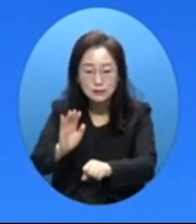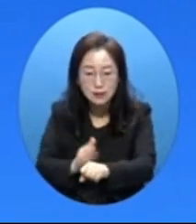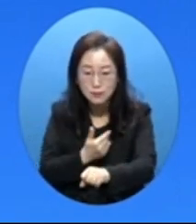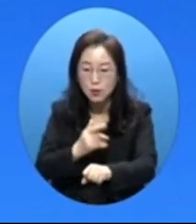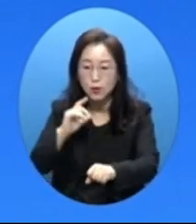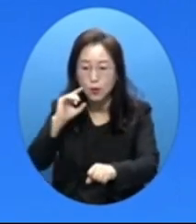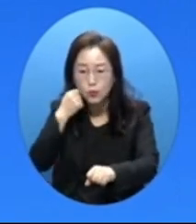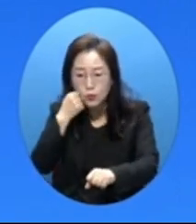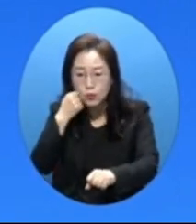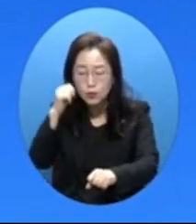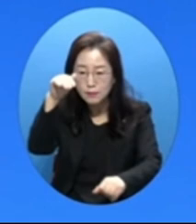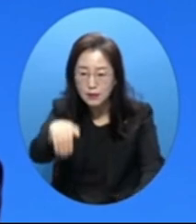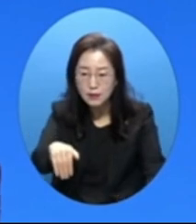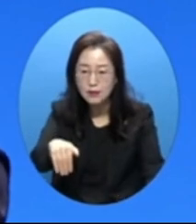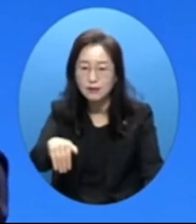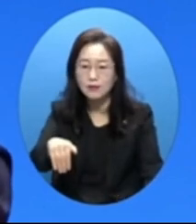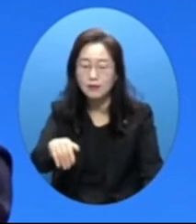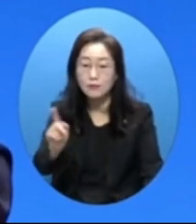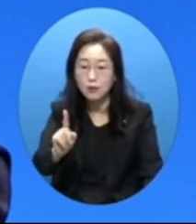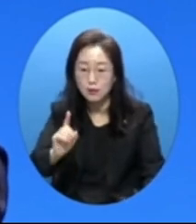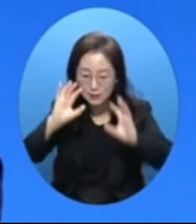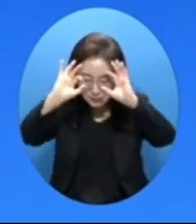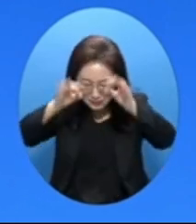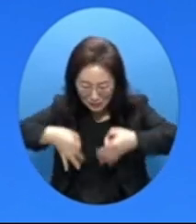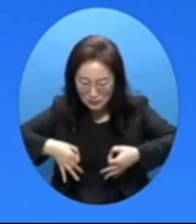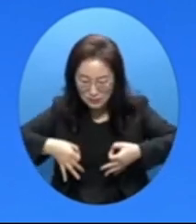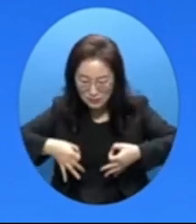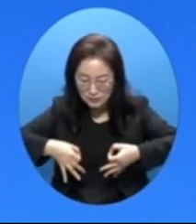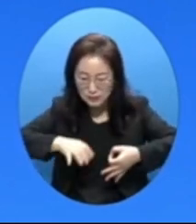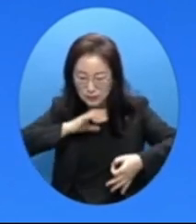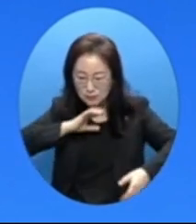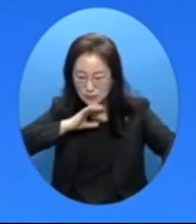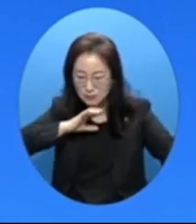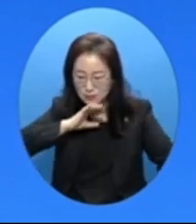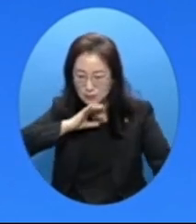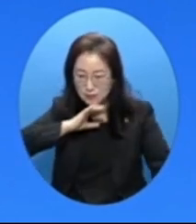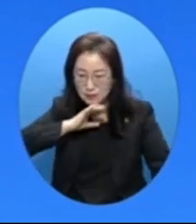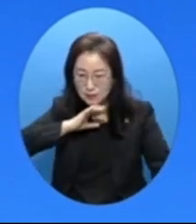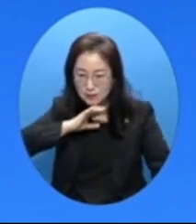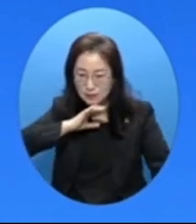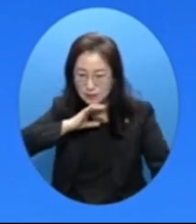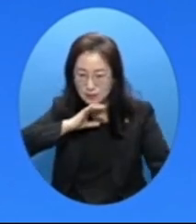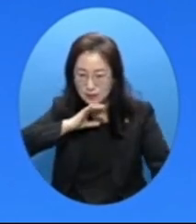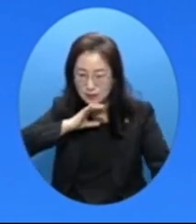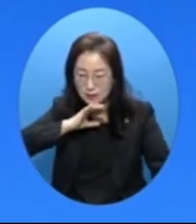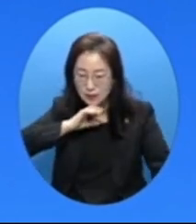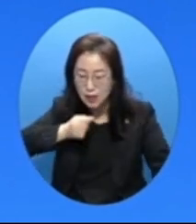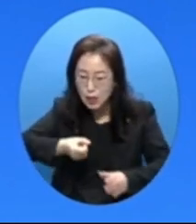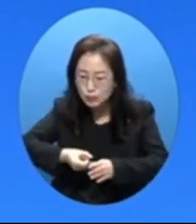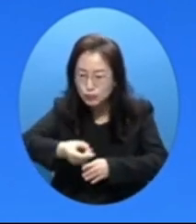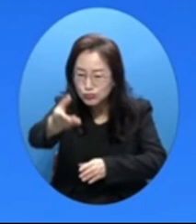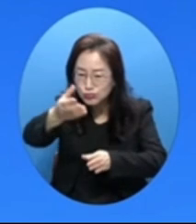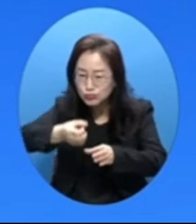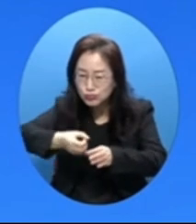어려워지는 것이 그 자기 자신이 원망하고 불평을 뿌려놓았기 때문에 거둔 그 결과인 것입니다